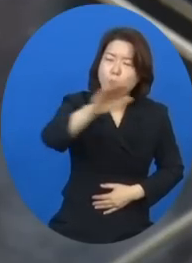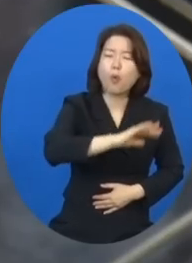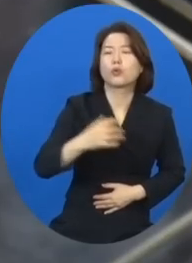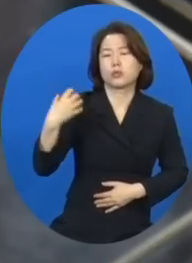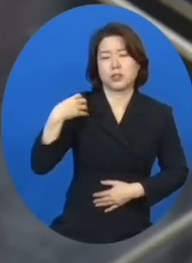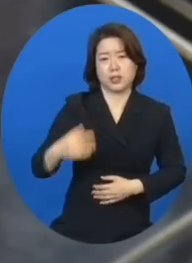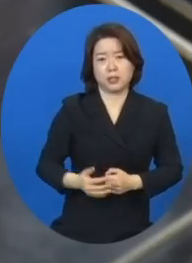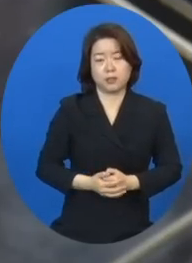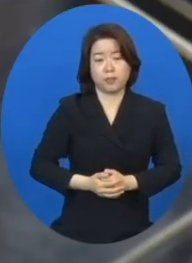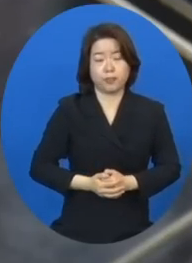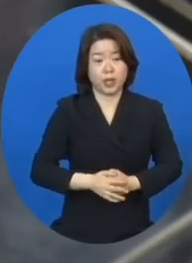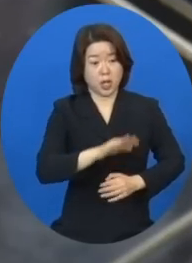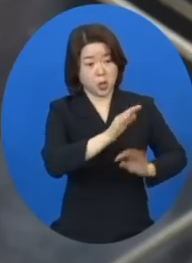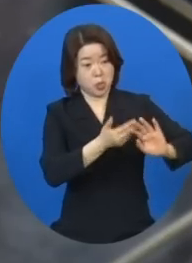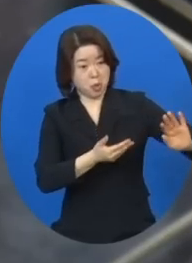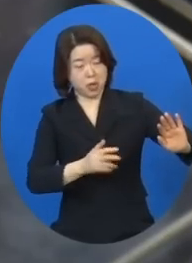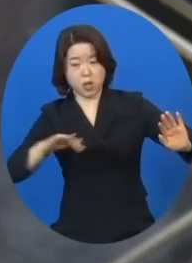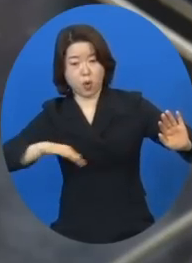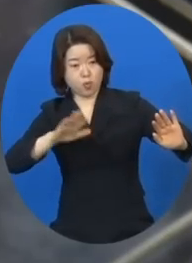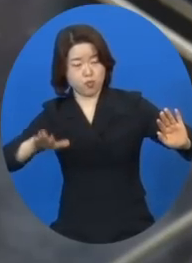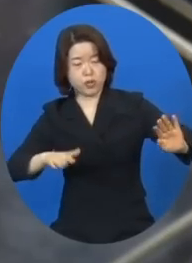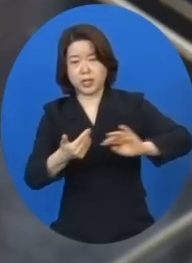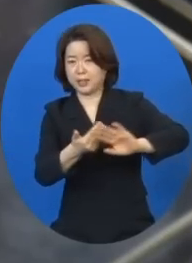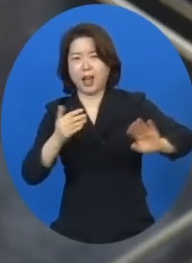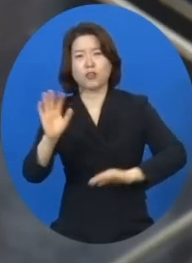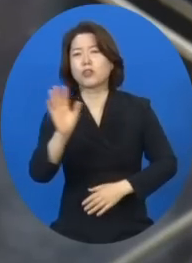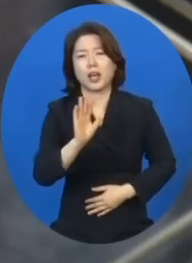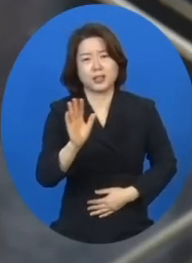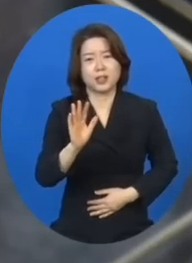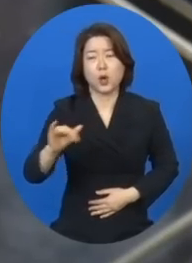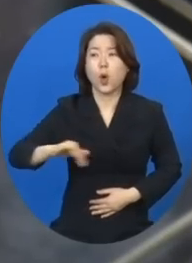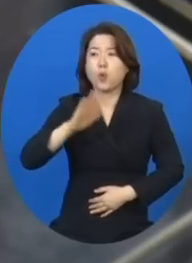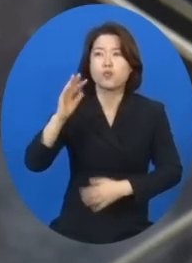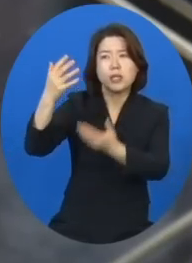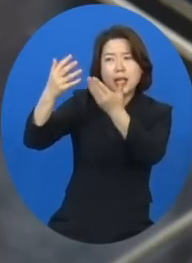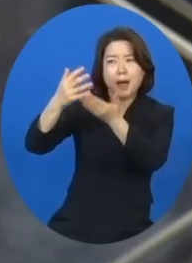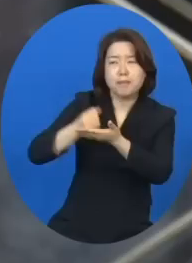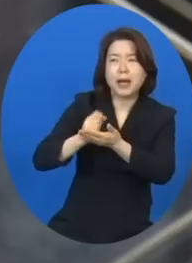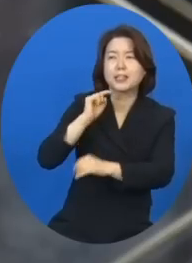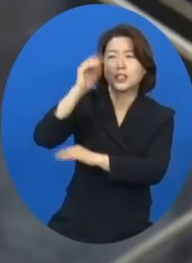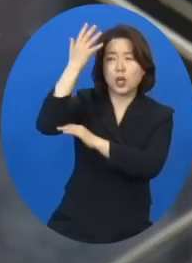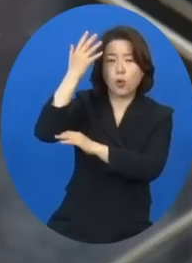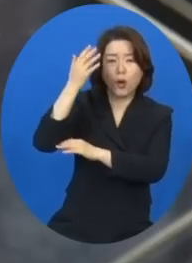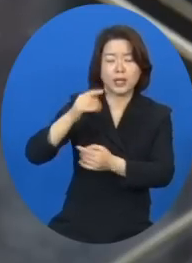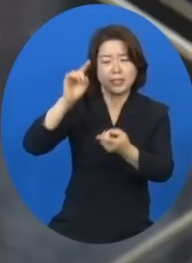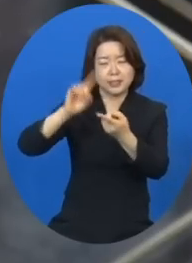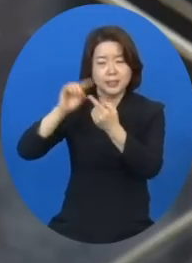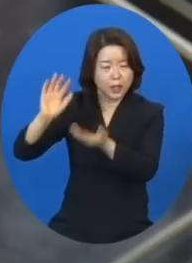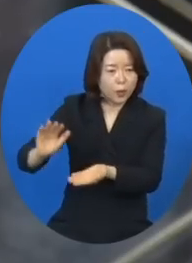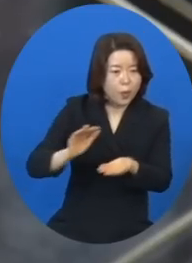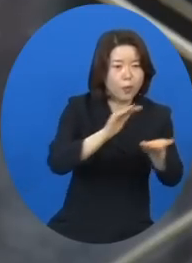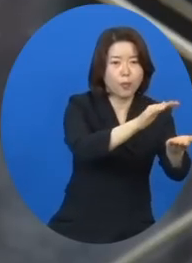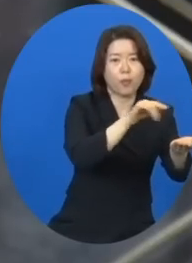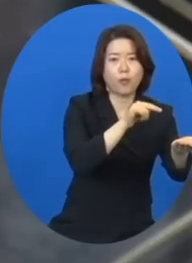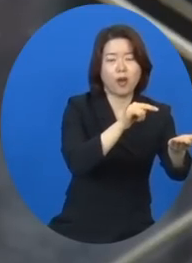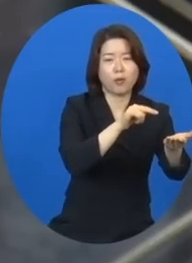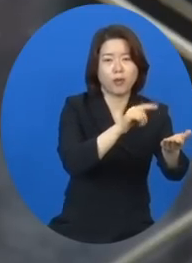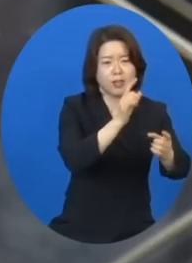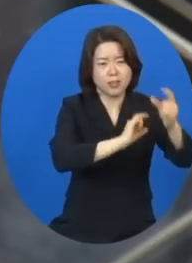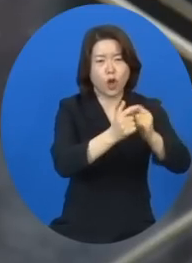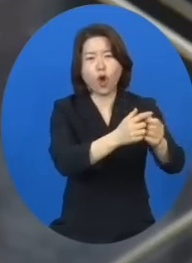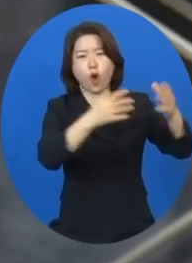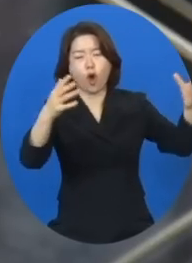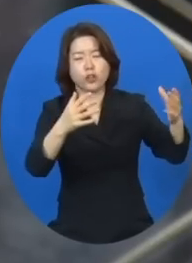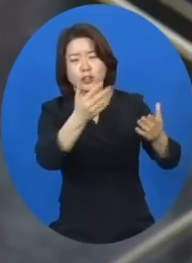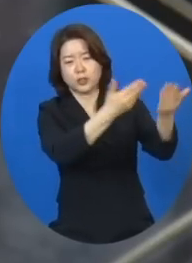세대의 구분으로 나누는 것이 아니라 우리가 받은 영광이 그대로, 아니 더 커져서 이어질 수 있는 다음 세대가